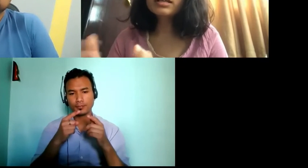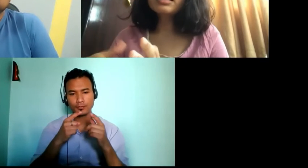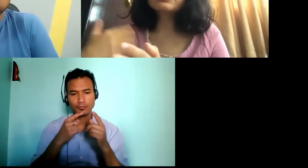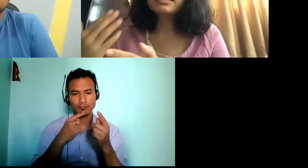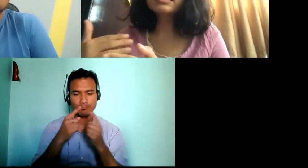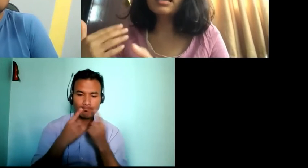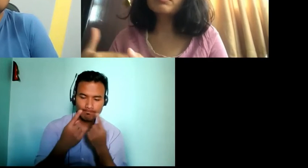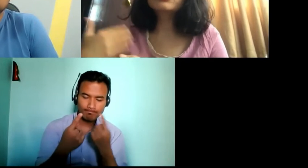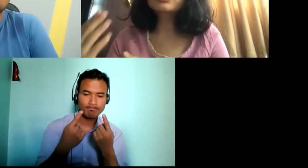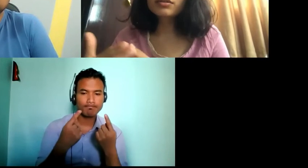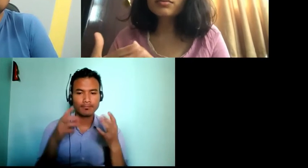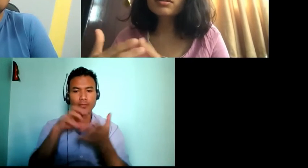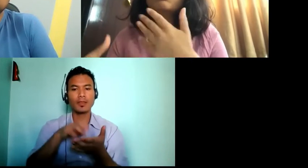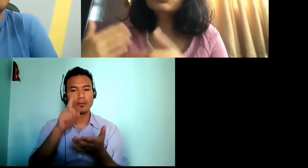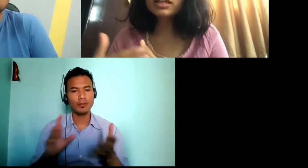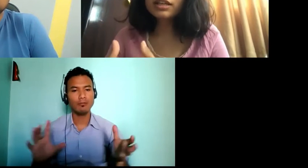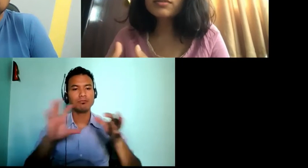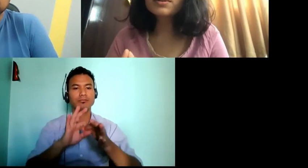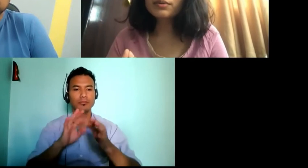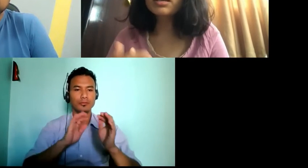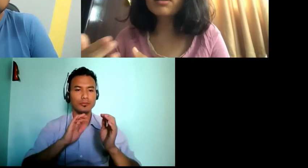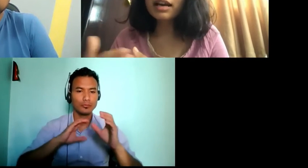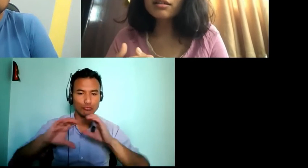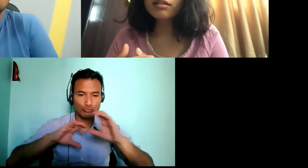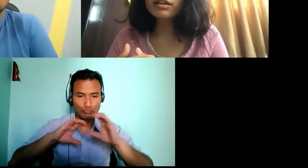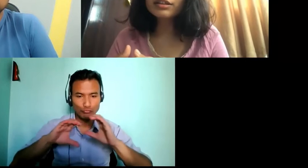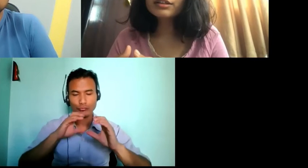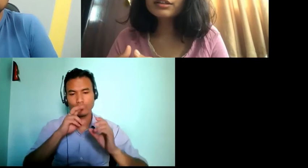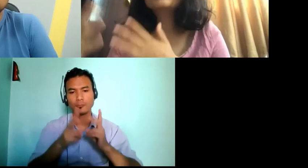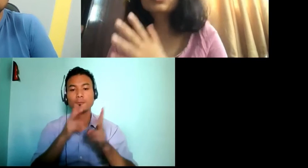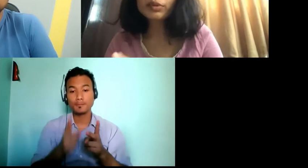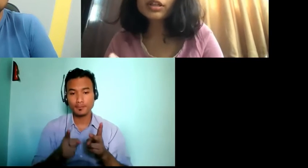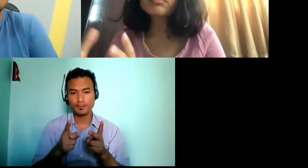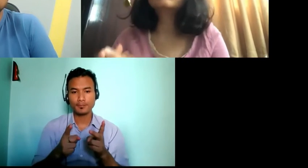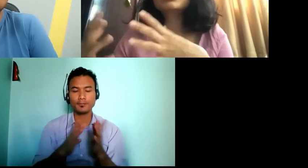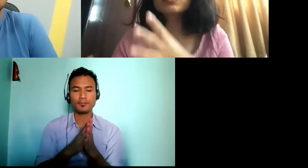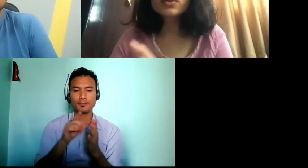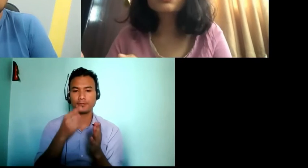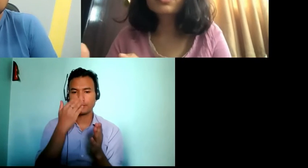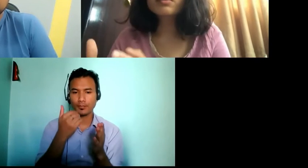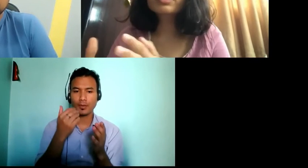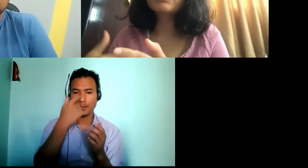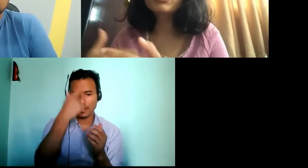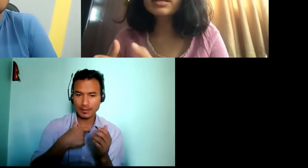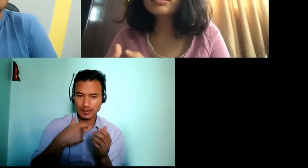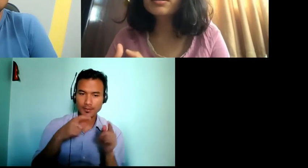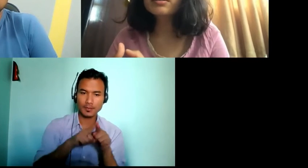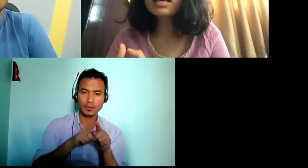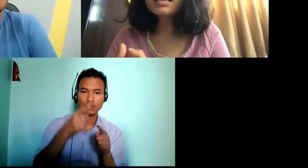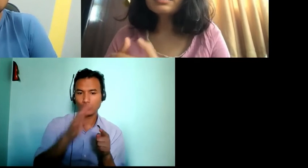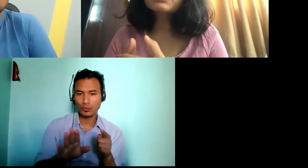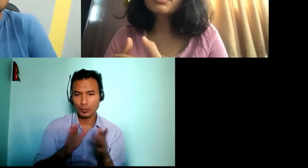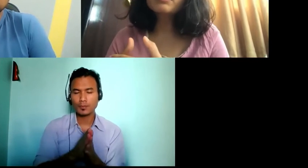होइन, जहाँ चाहिँ हामी कनेक्ट हुन्छ, कम्युनिकेट गर्छौँ एकअर्कासँग, होइन, यो ग्रुप पनि हुन्छ अथवा इन्डिभिजुअलहरूसँग पनि हामी कनेक्ट